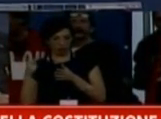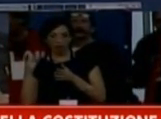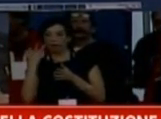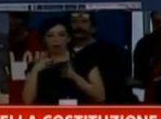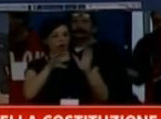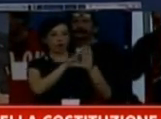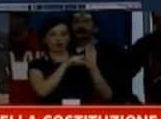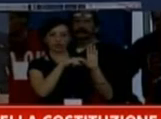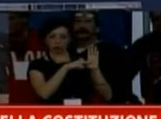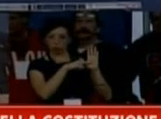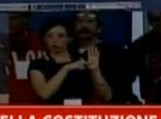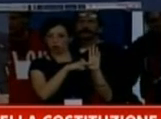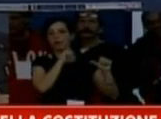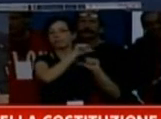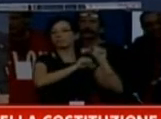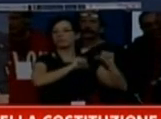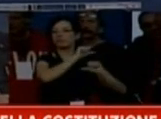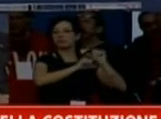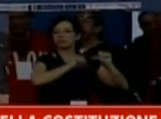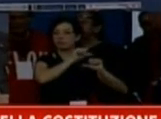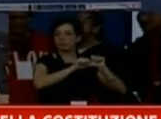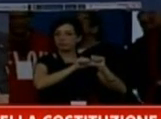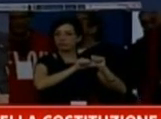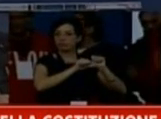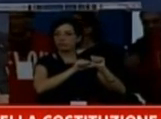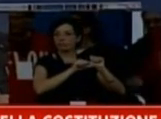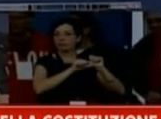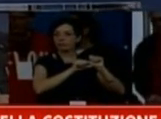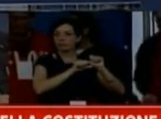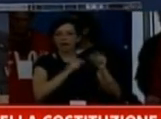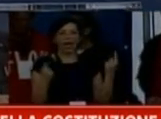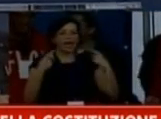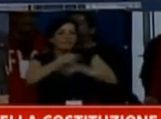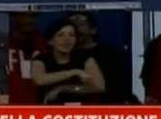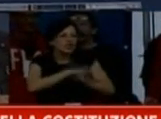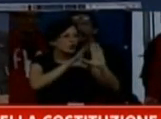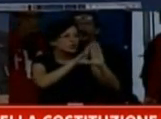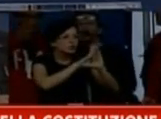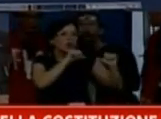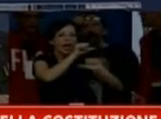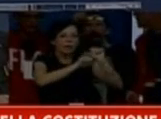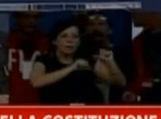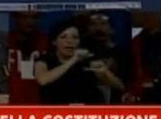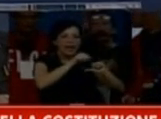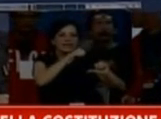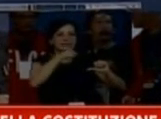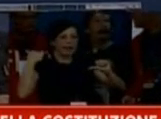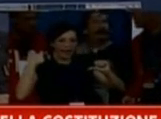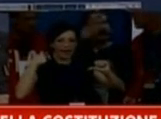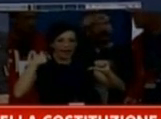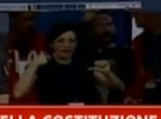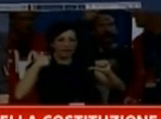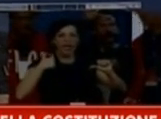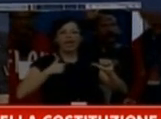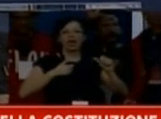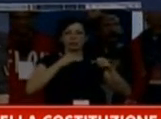Costituzione. Cambiare la Costituzione dovrebbe essere una procedura partecipata che ha al centro i cittadini e il